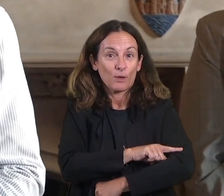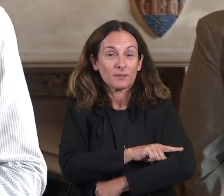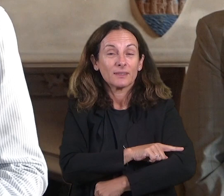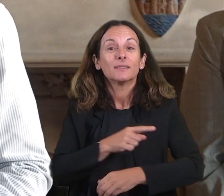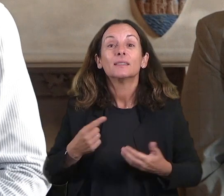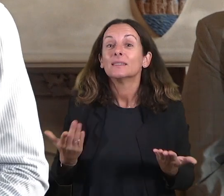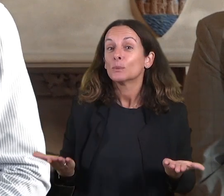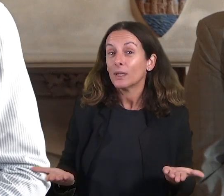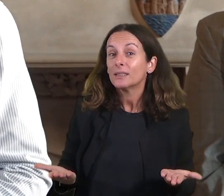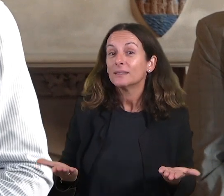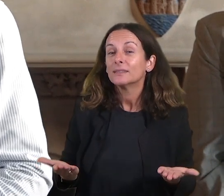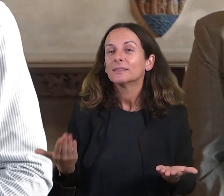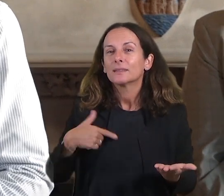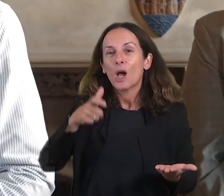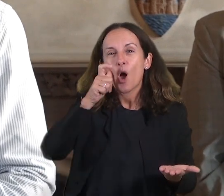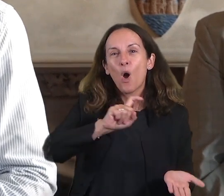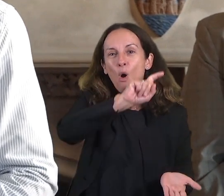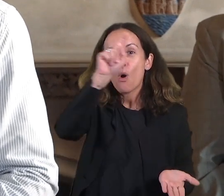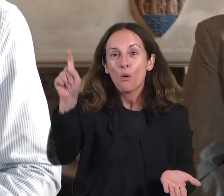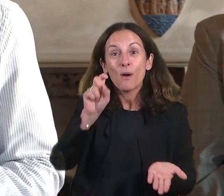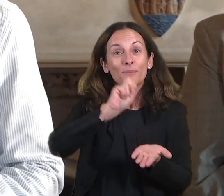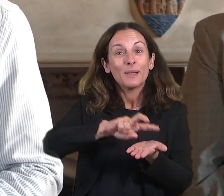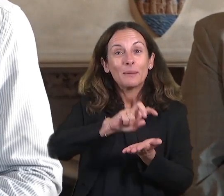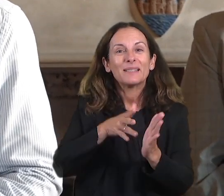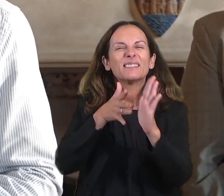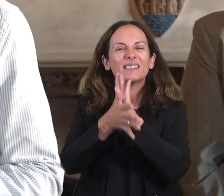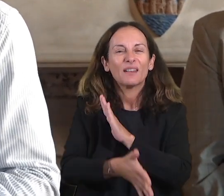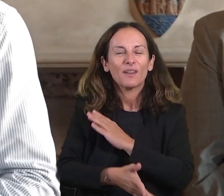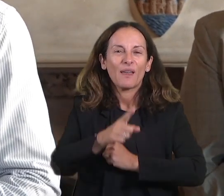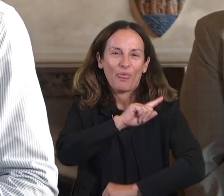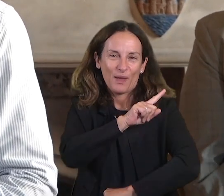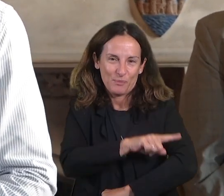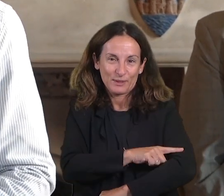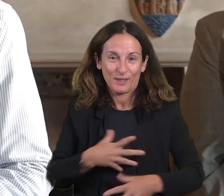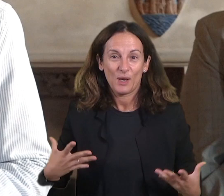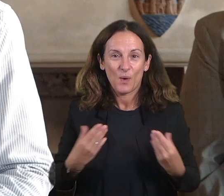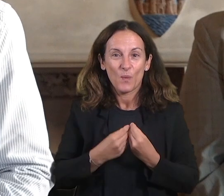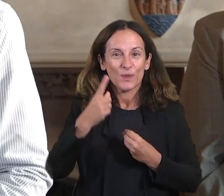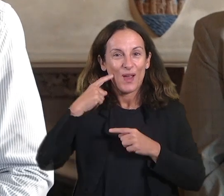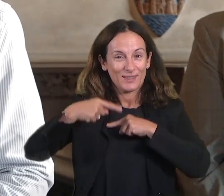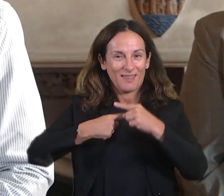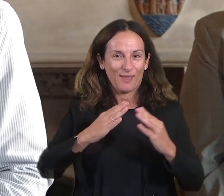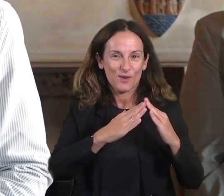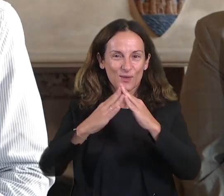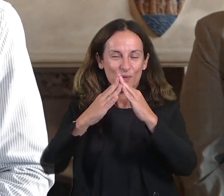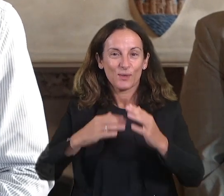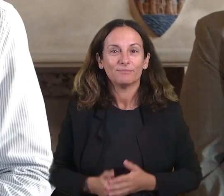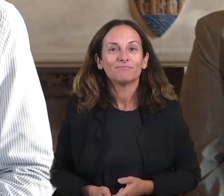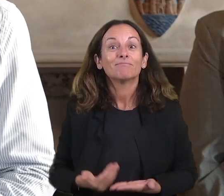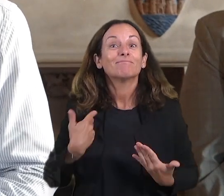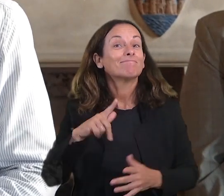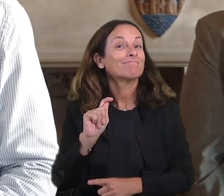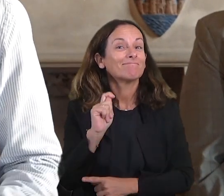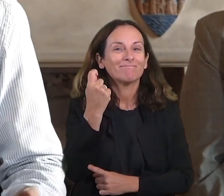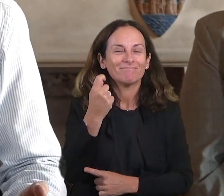sortint de molts pobles de la nostra terra. Per tant, havem aconseguit. Aquesta pujada és una